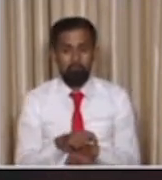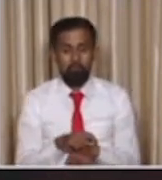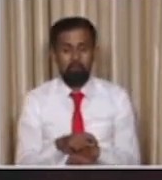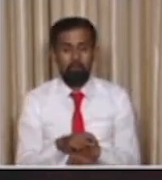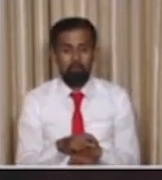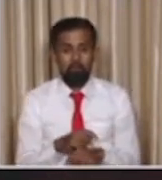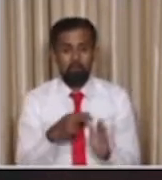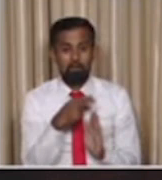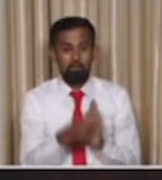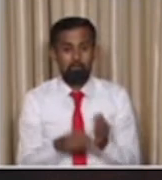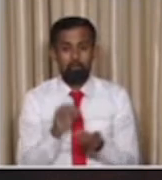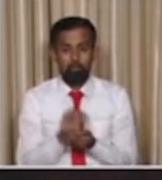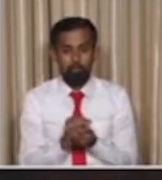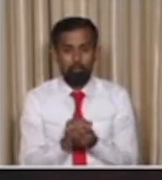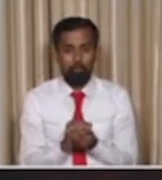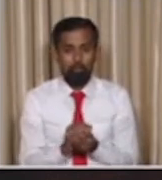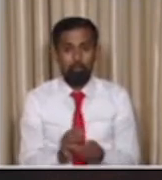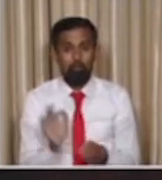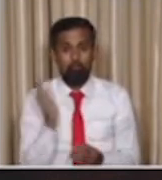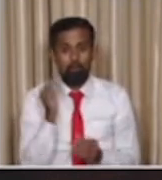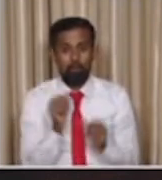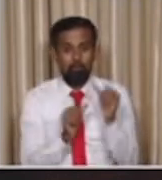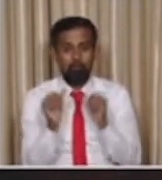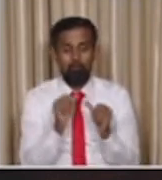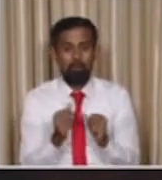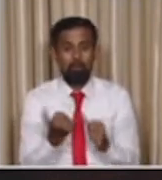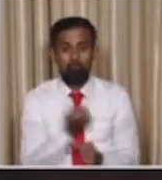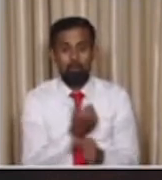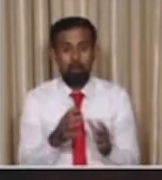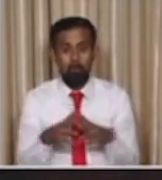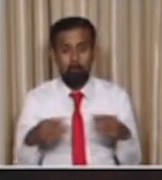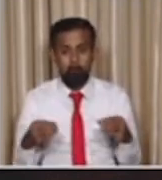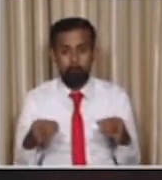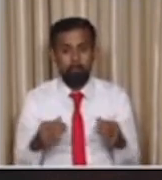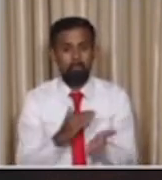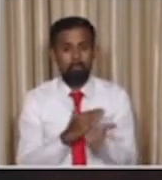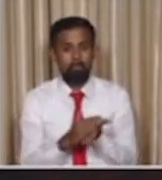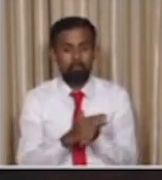හෝ ජාතික ආරක්ෂාව සඳහා යම් විශේෂද ඖෂධ වෛද්‍ය උපකරණ හෝ